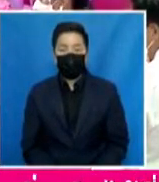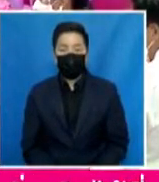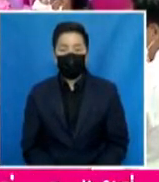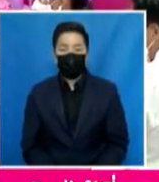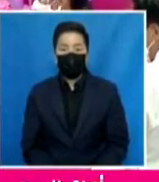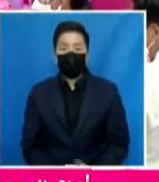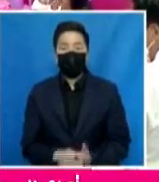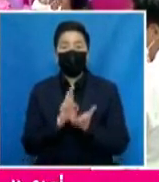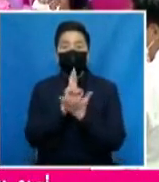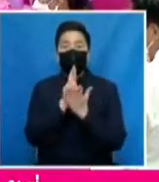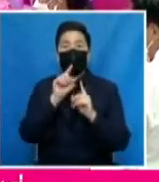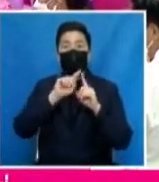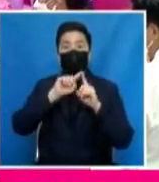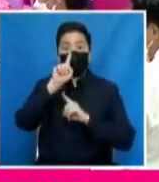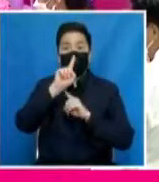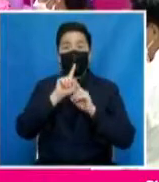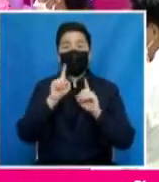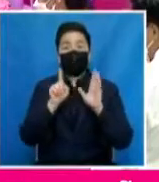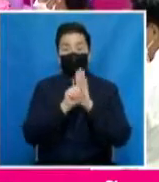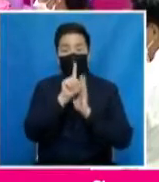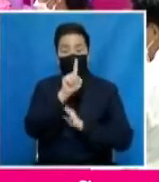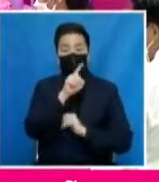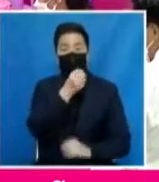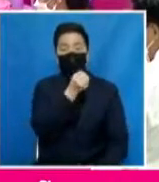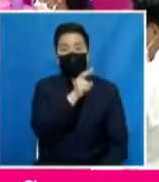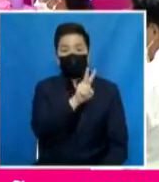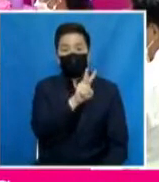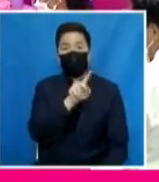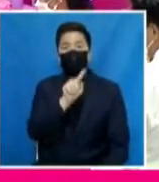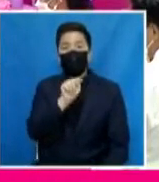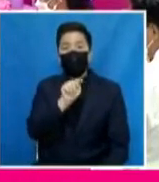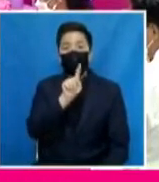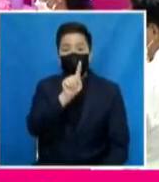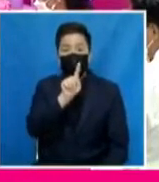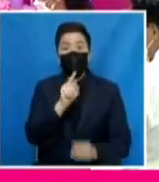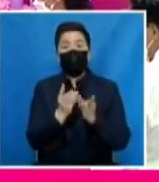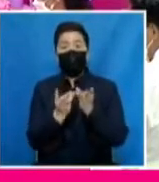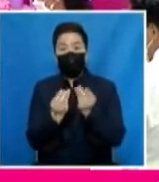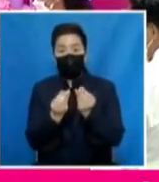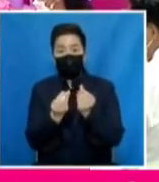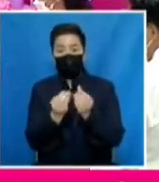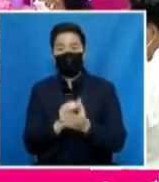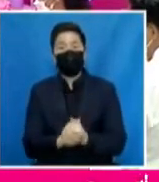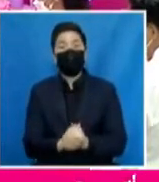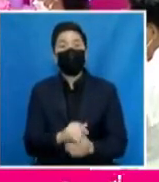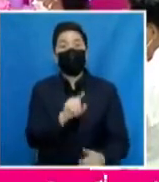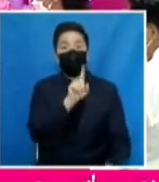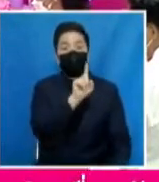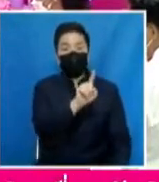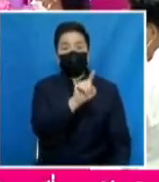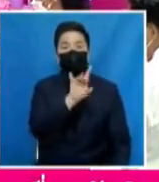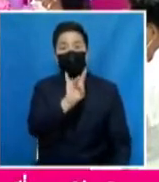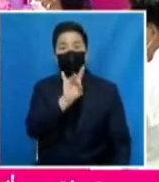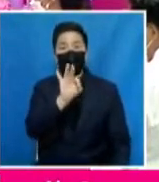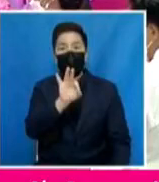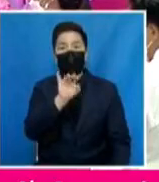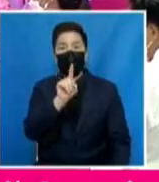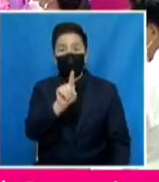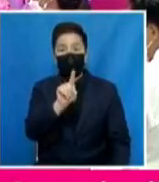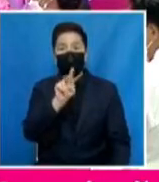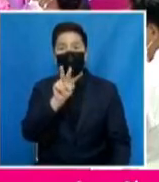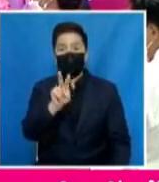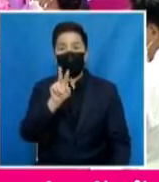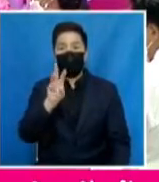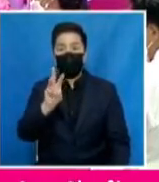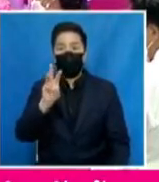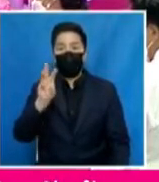อันดับที่1หมุน1ครั้งงวดที่12หมวดอักษรถอถุงเลขที่ออก1 8 9 1 2 6